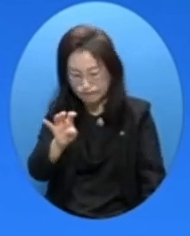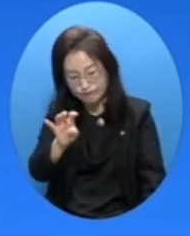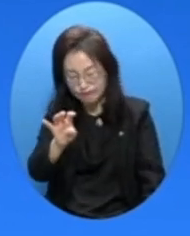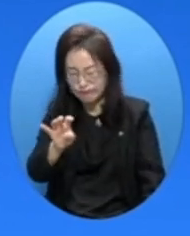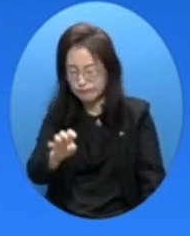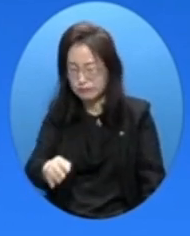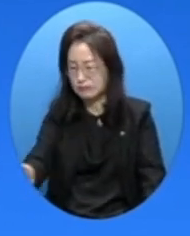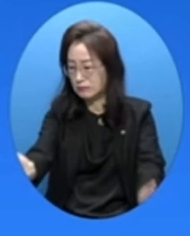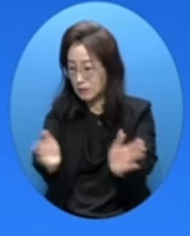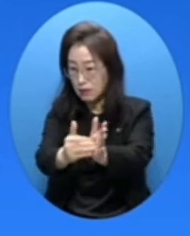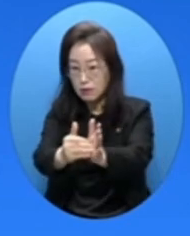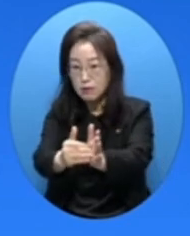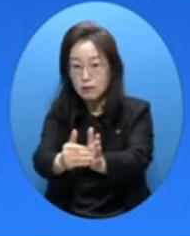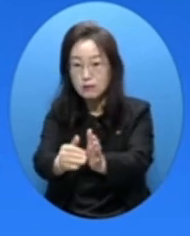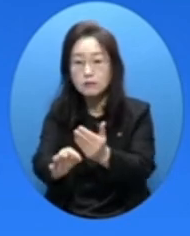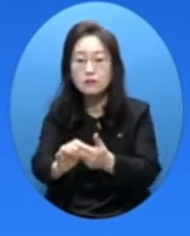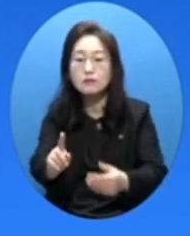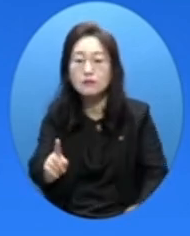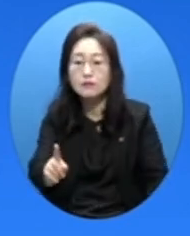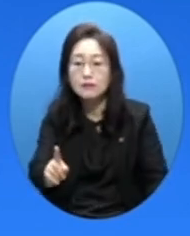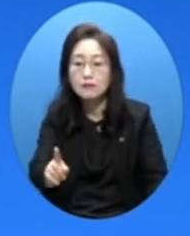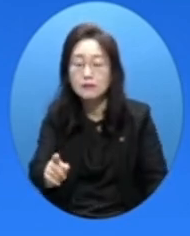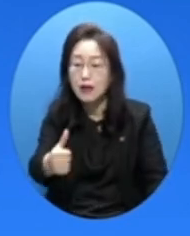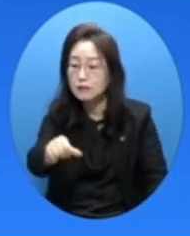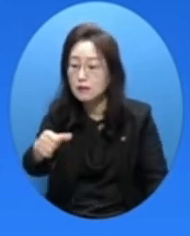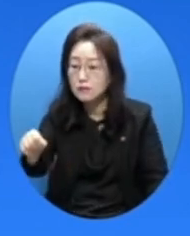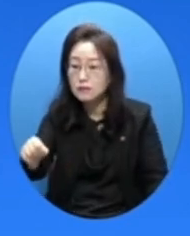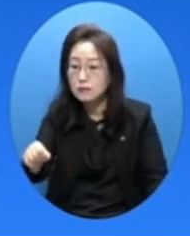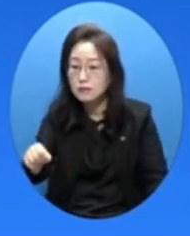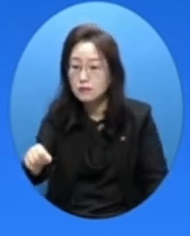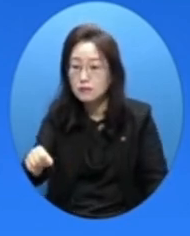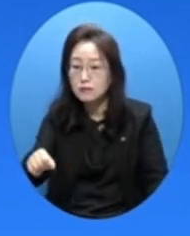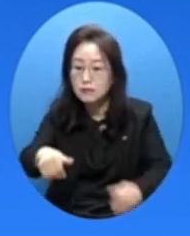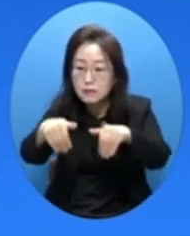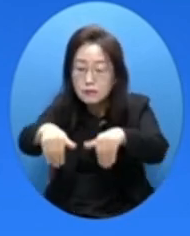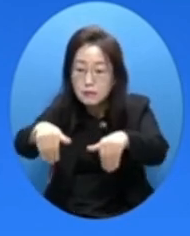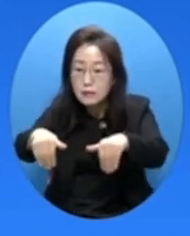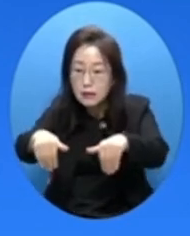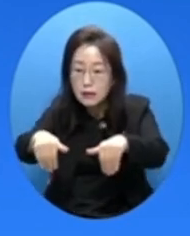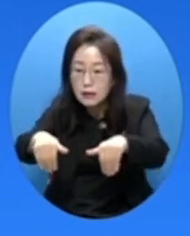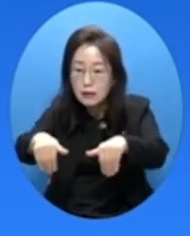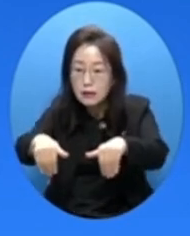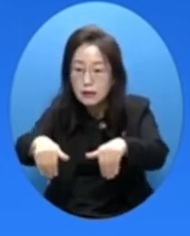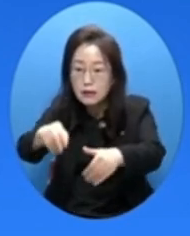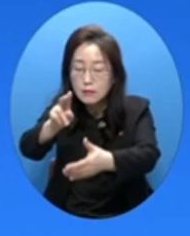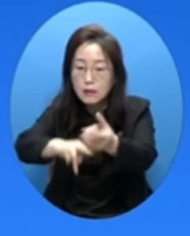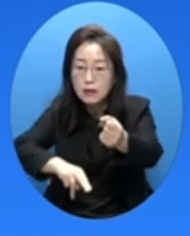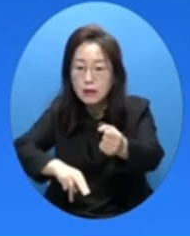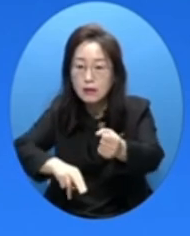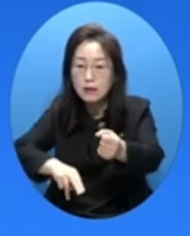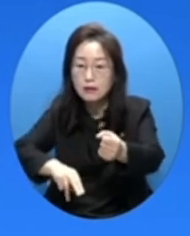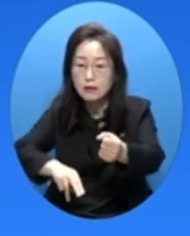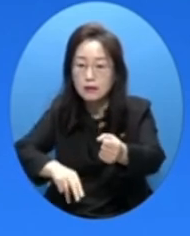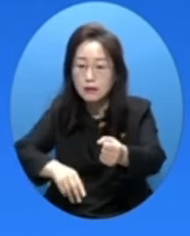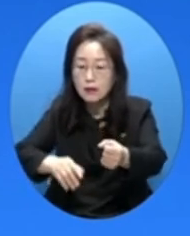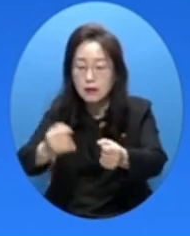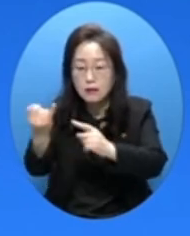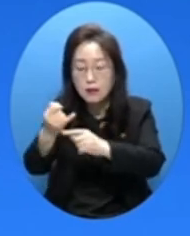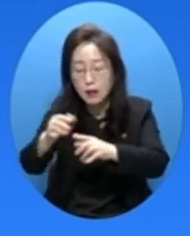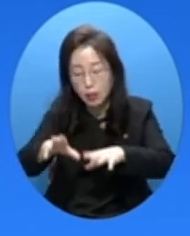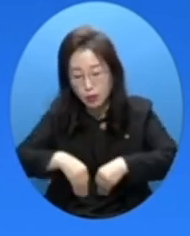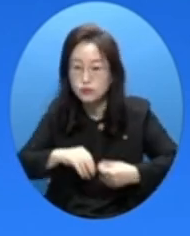그냥 두 아들을 노예로 팔아버리고 굶어 죽는 신세가 되었을 것입니다.